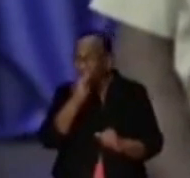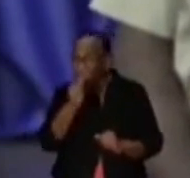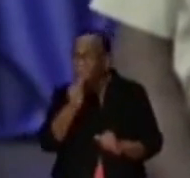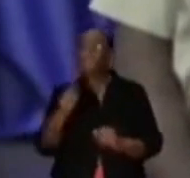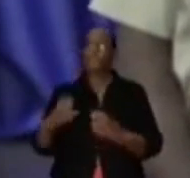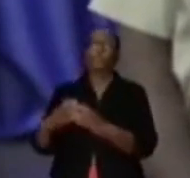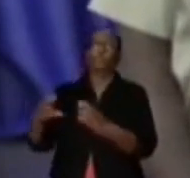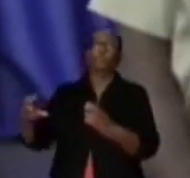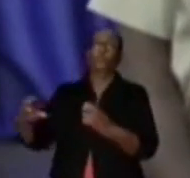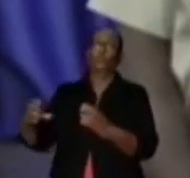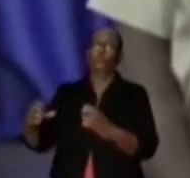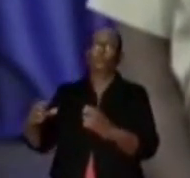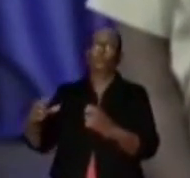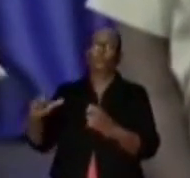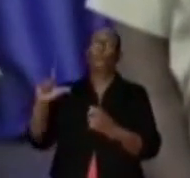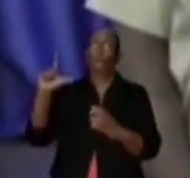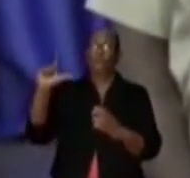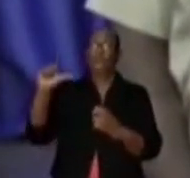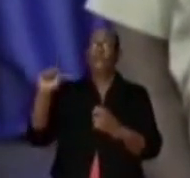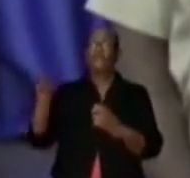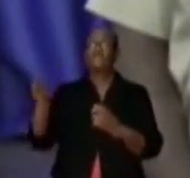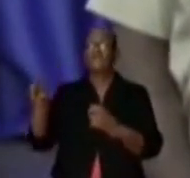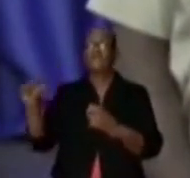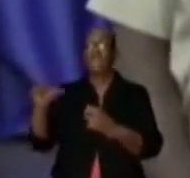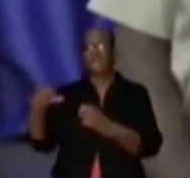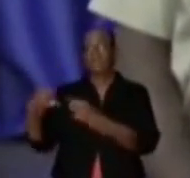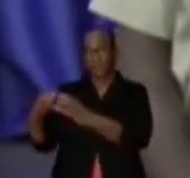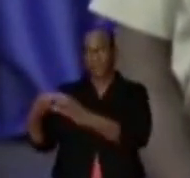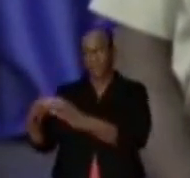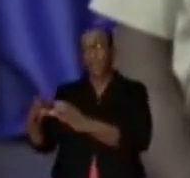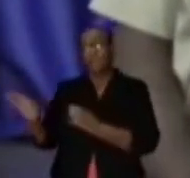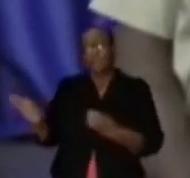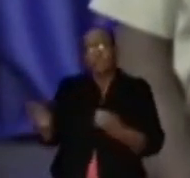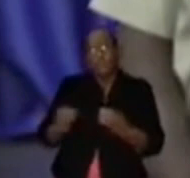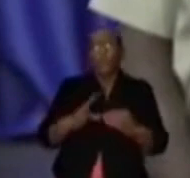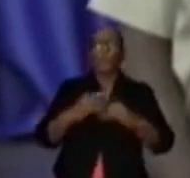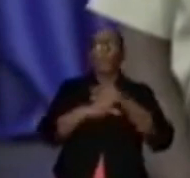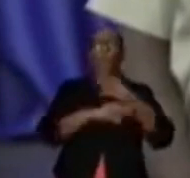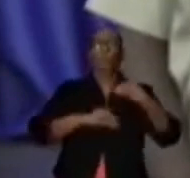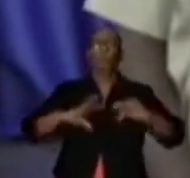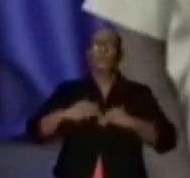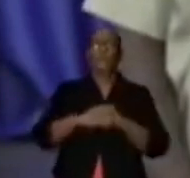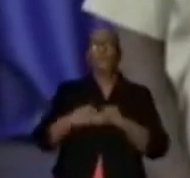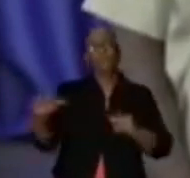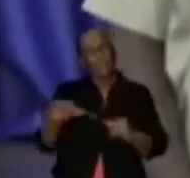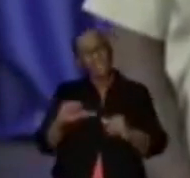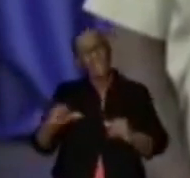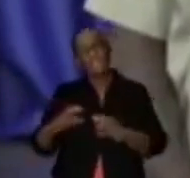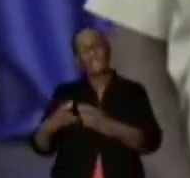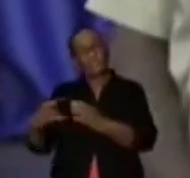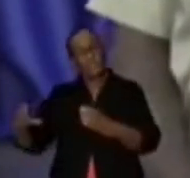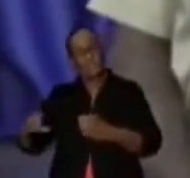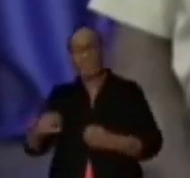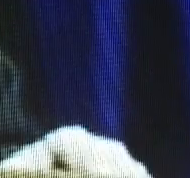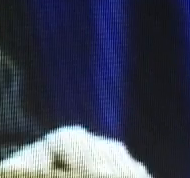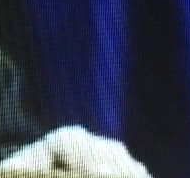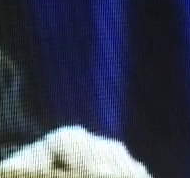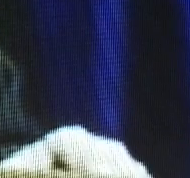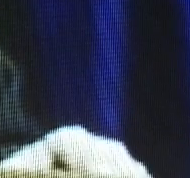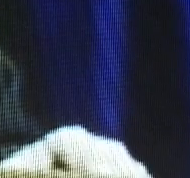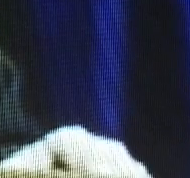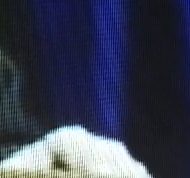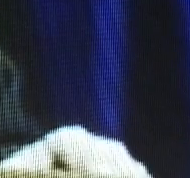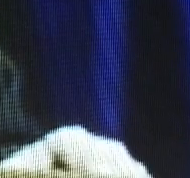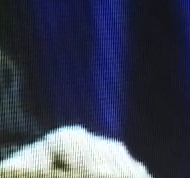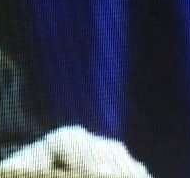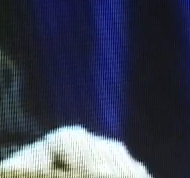adviesbureau Lazard. En ook met nauwe betrokkenheid van IMF dat we dit niet kunnen betalen.